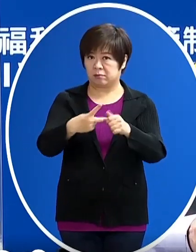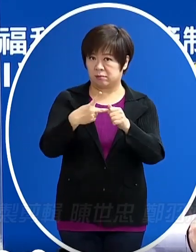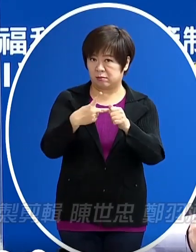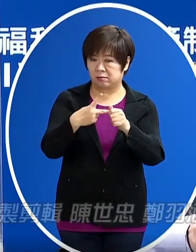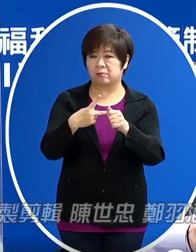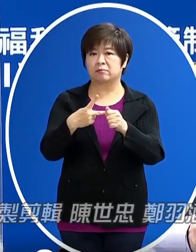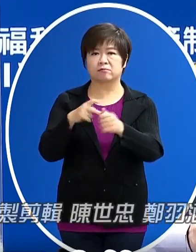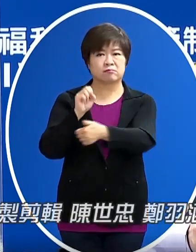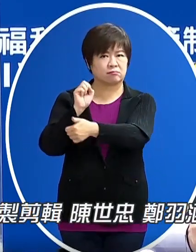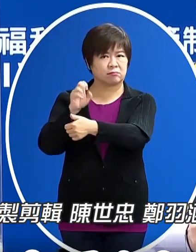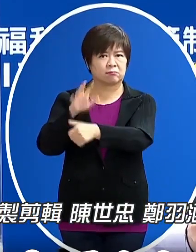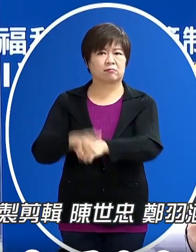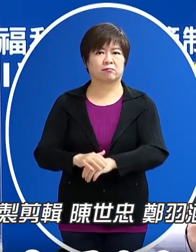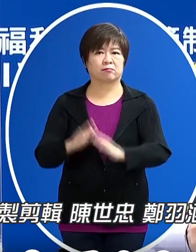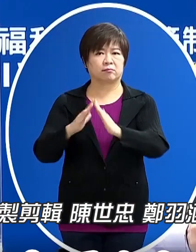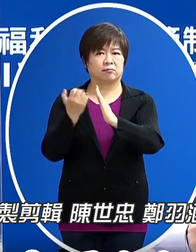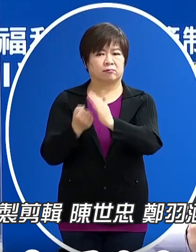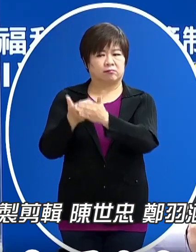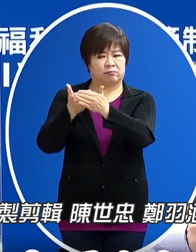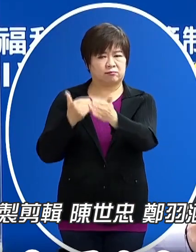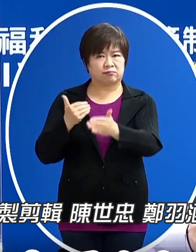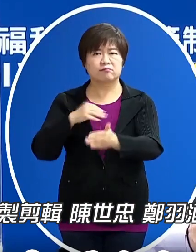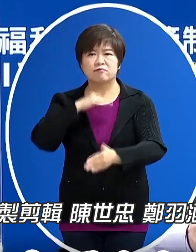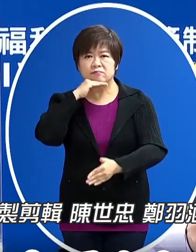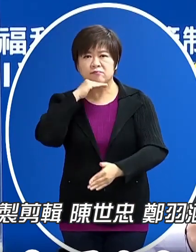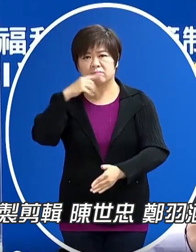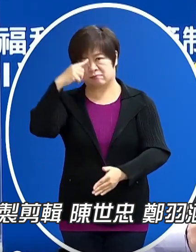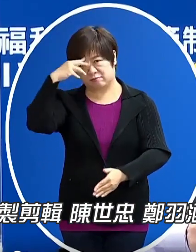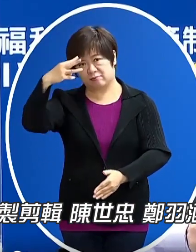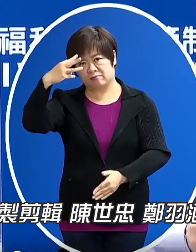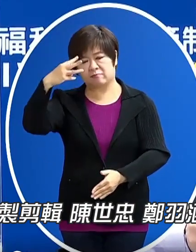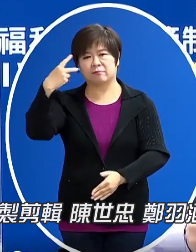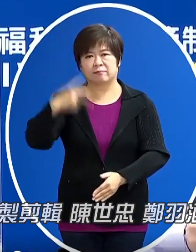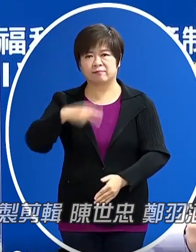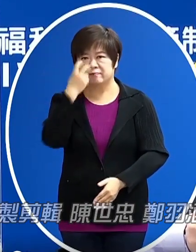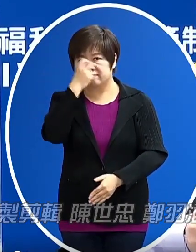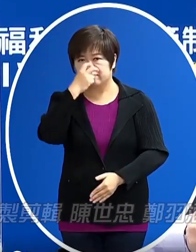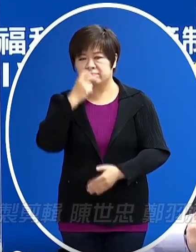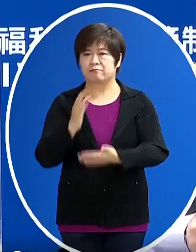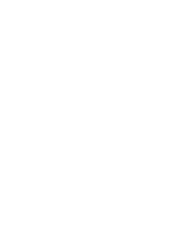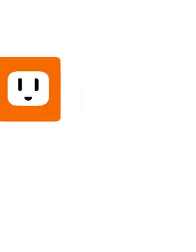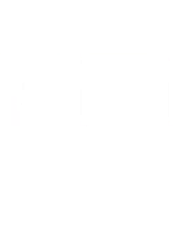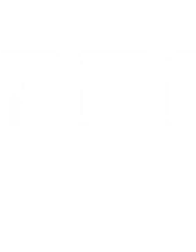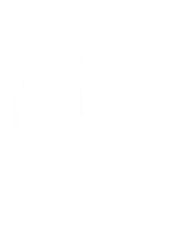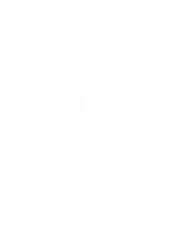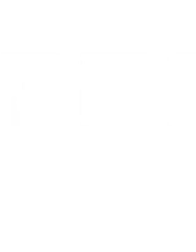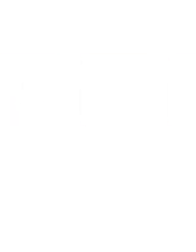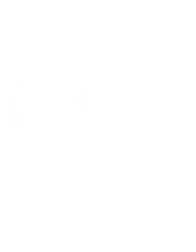可能就建议他先居家隔离3天，再裁剪，然后再来做判断。